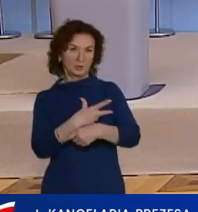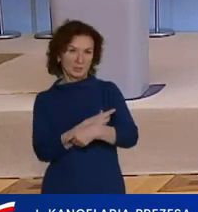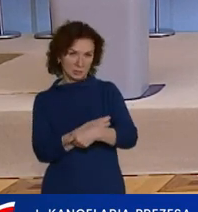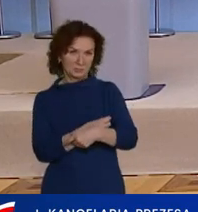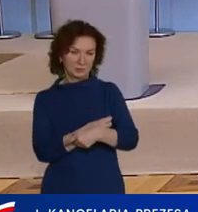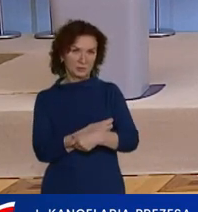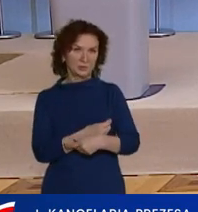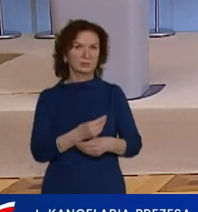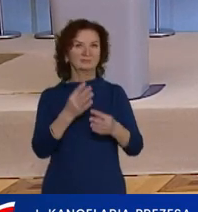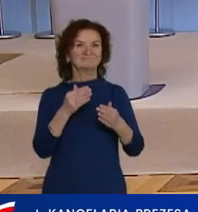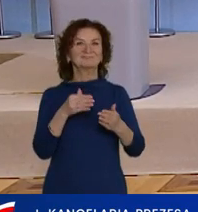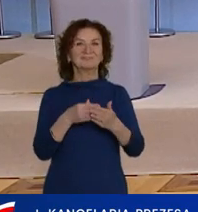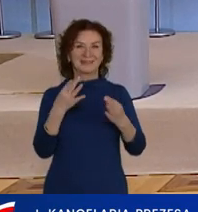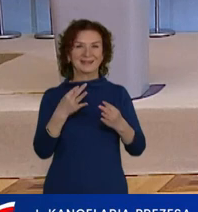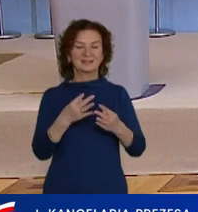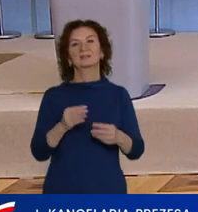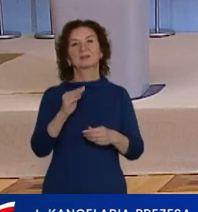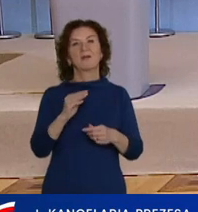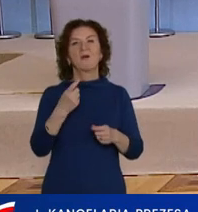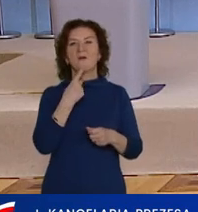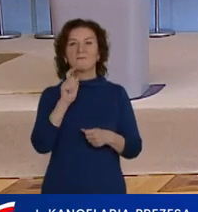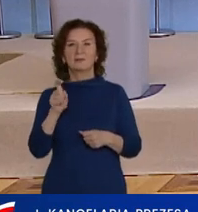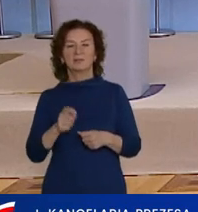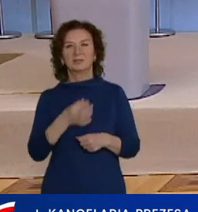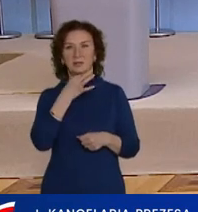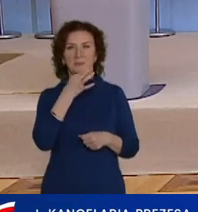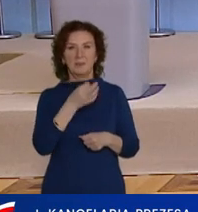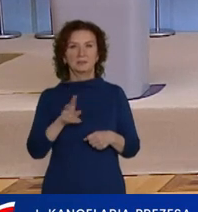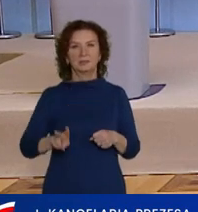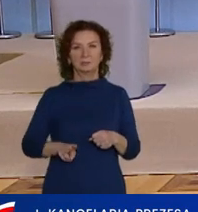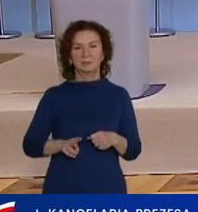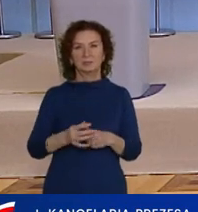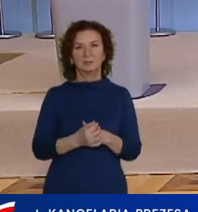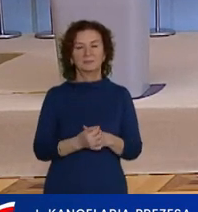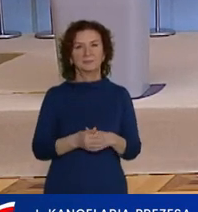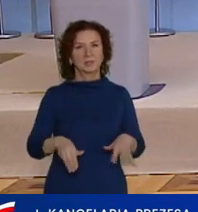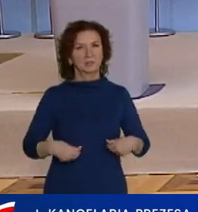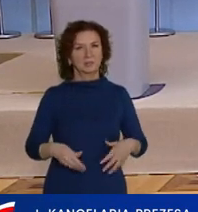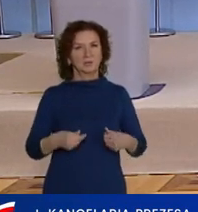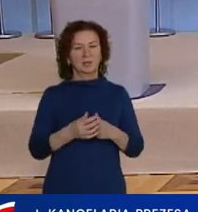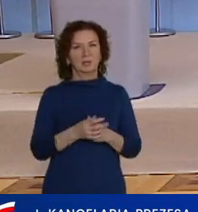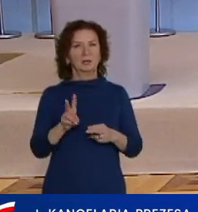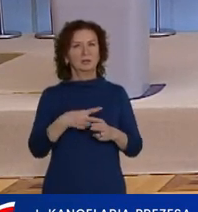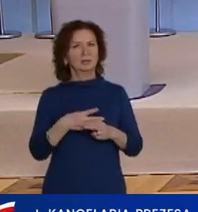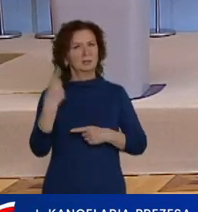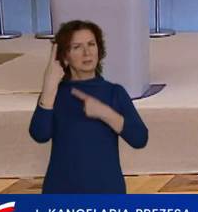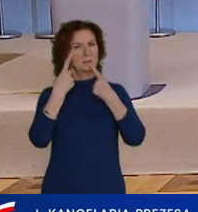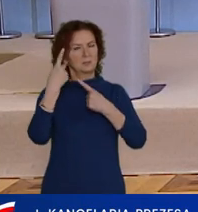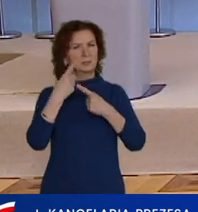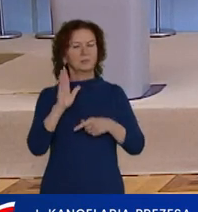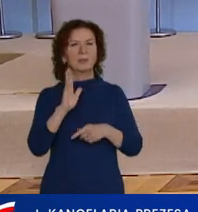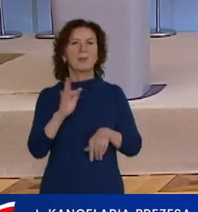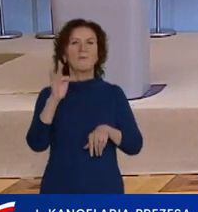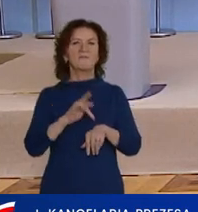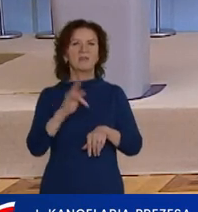kwietniu? I pytanie do pana ministra króciutkie. Panie ministrze, mówię o ministrze zdrowia. Kiedy spodziewa pan się wyników kontroli